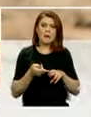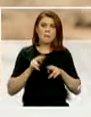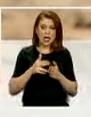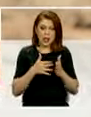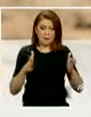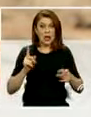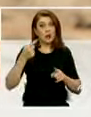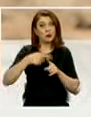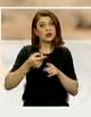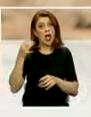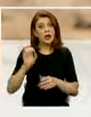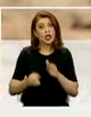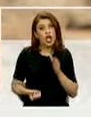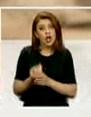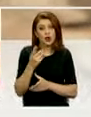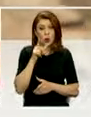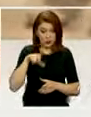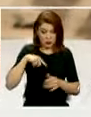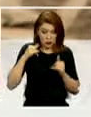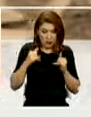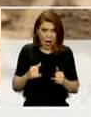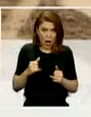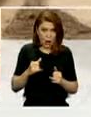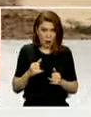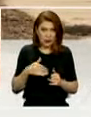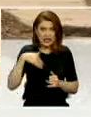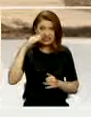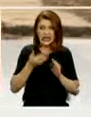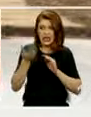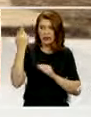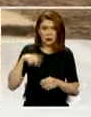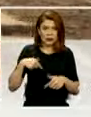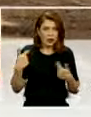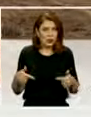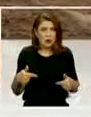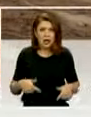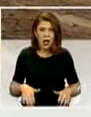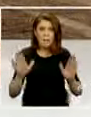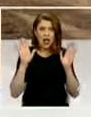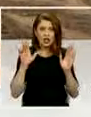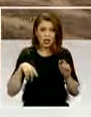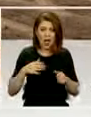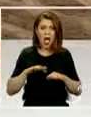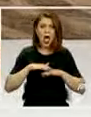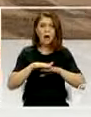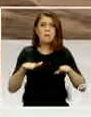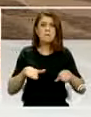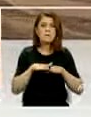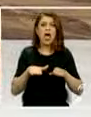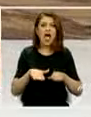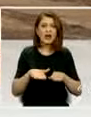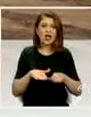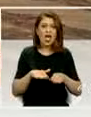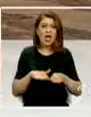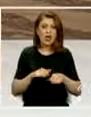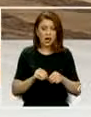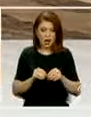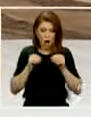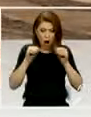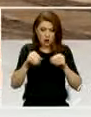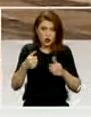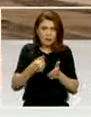înființate, pentru că în această zonă în care ne aflăm noi acum, până zilele trecute nu exista plajă, aici era marea care ajungea până la clădirile de pe